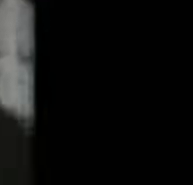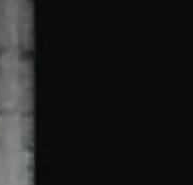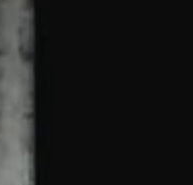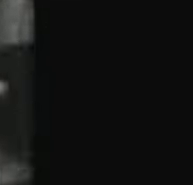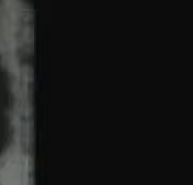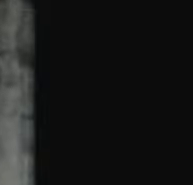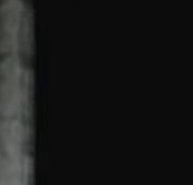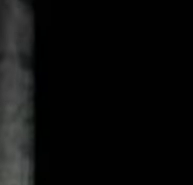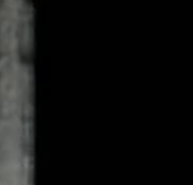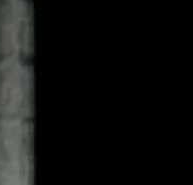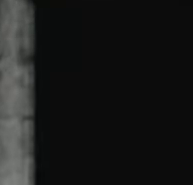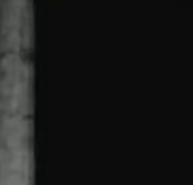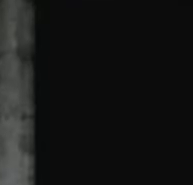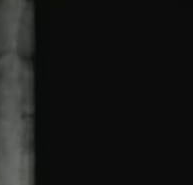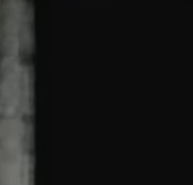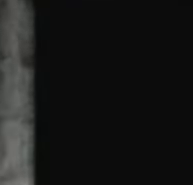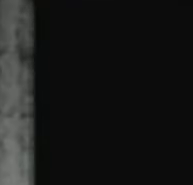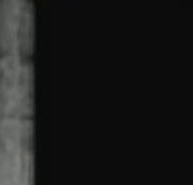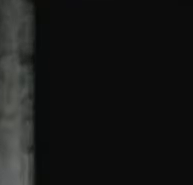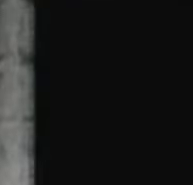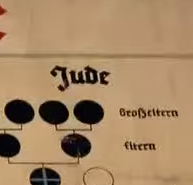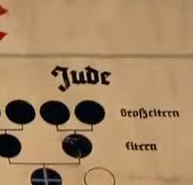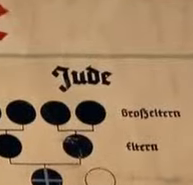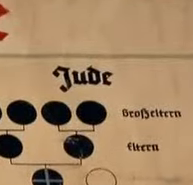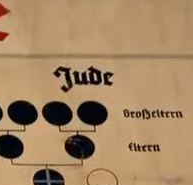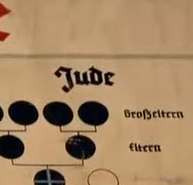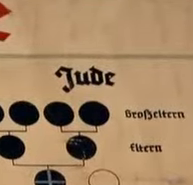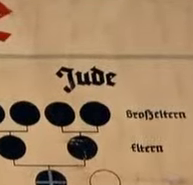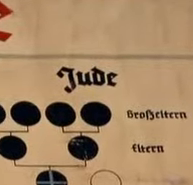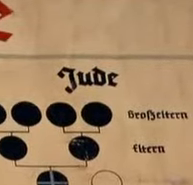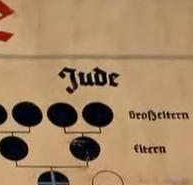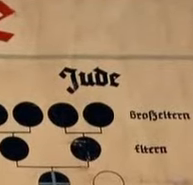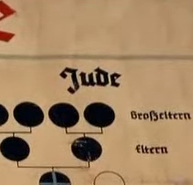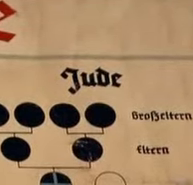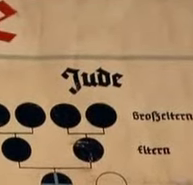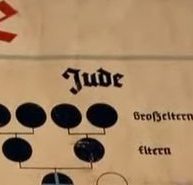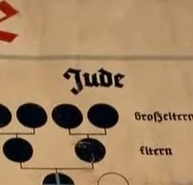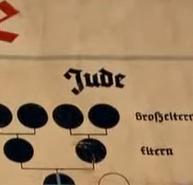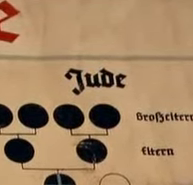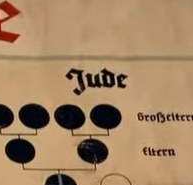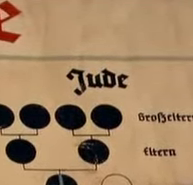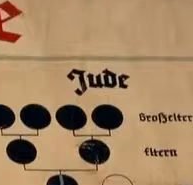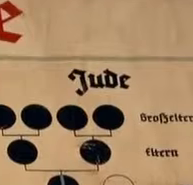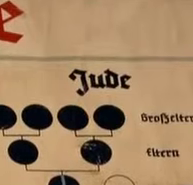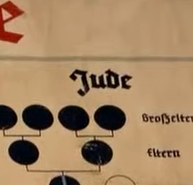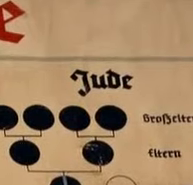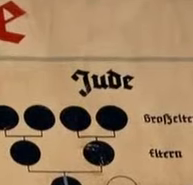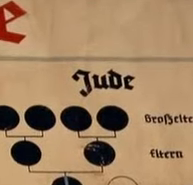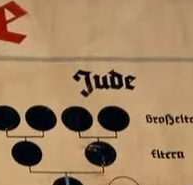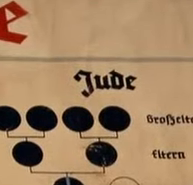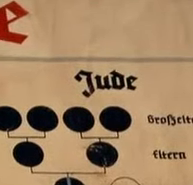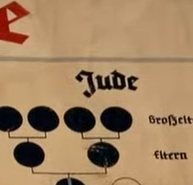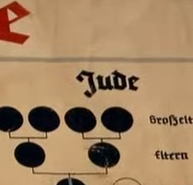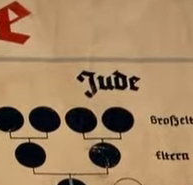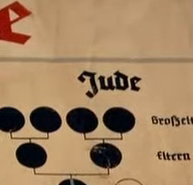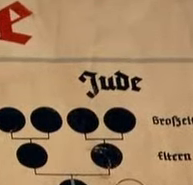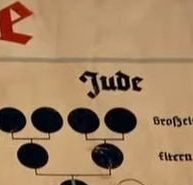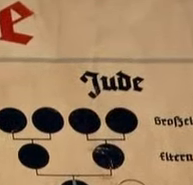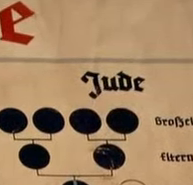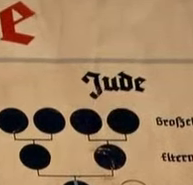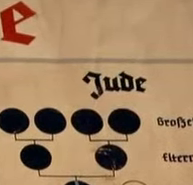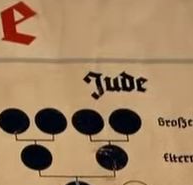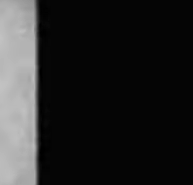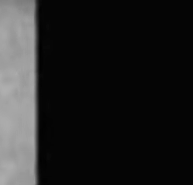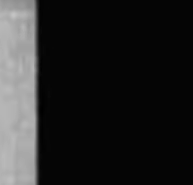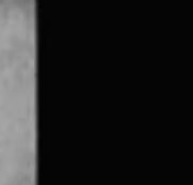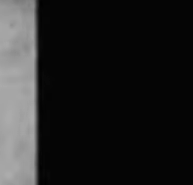die systematische Ausgrenzung der Juden. Die Nürnberger Rassegesetze entzogen ihnen den rechtsstaatlichen Schutz.